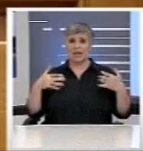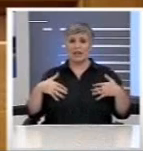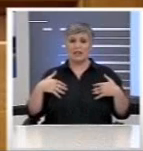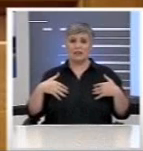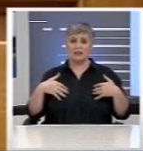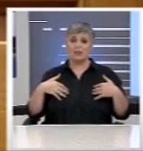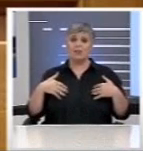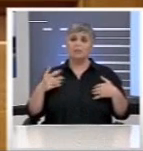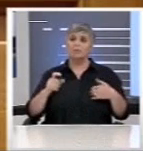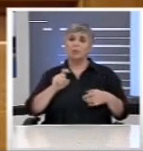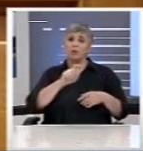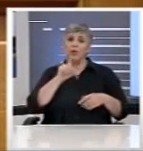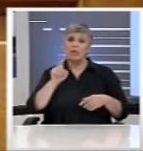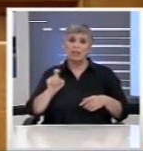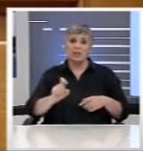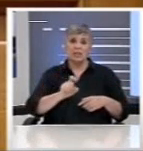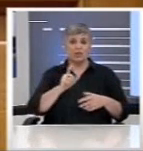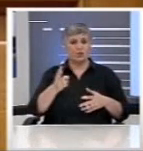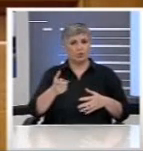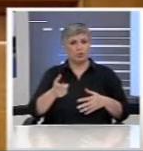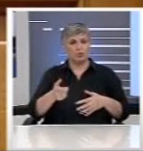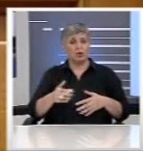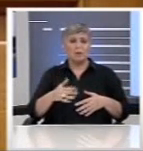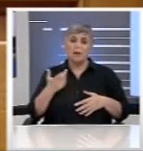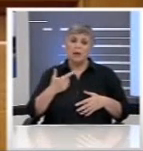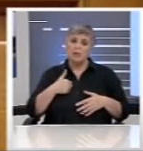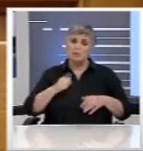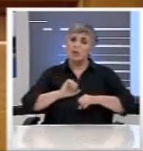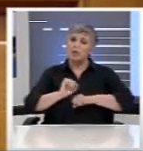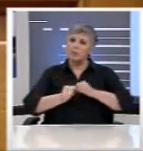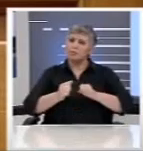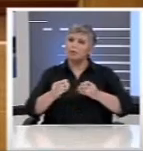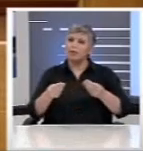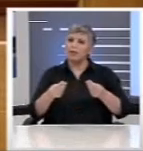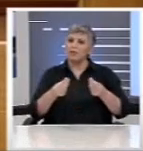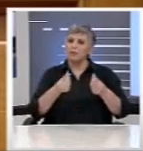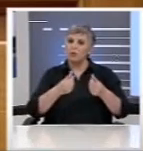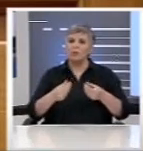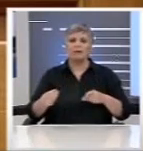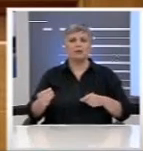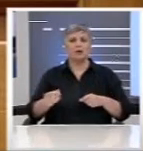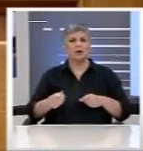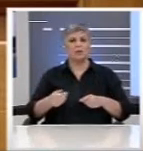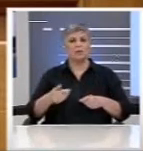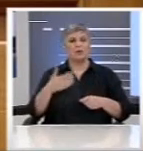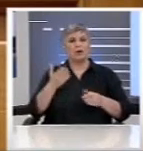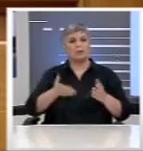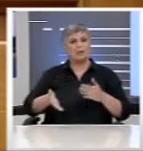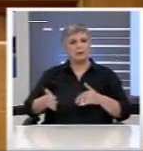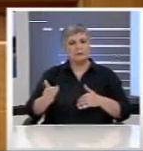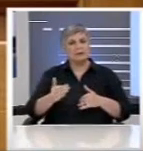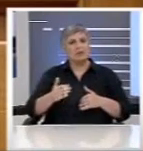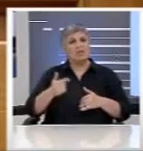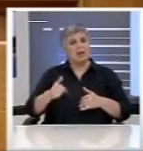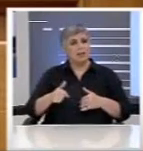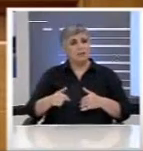λέω ενδεχομένως, γιατί το καλό το παλικάρι θα βρει μονοπάτια, αν ισχύσουν διάφορα θεσμικά εμπόδια από αυτά τα 3,6